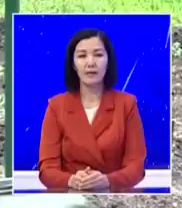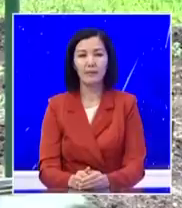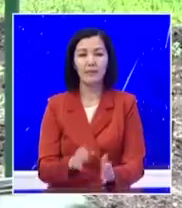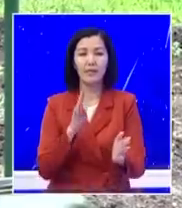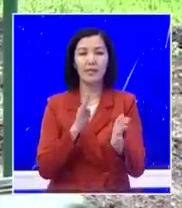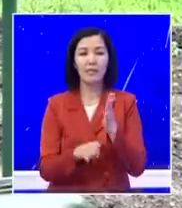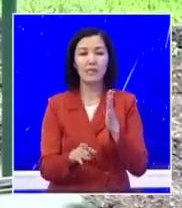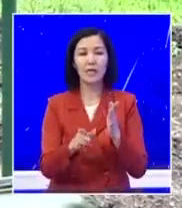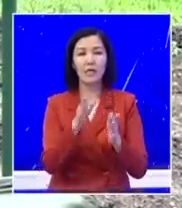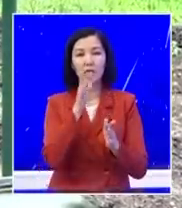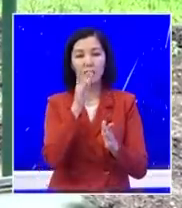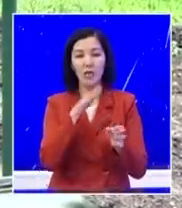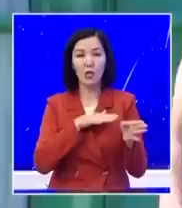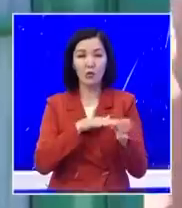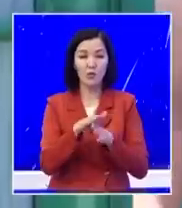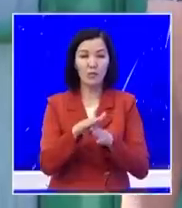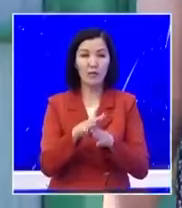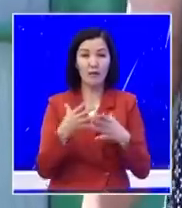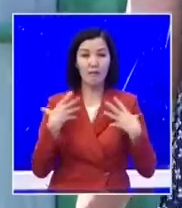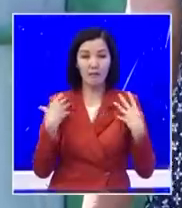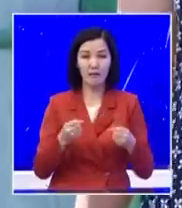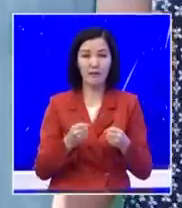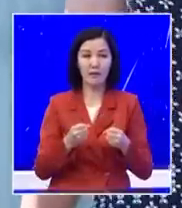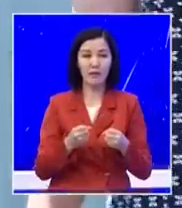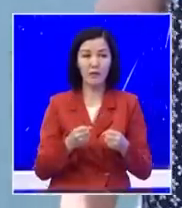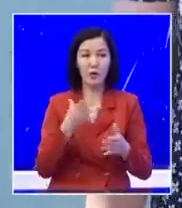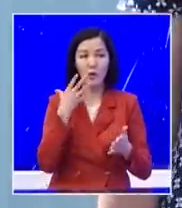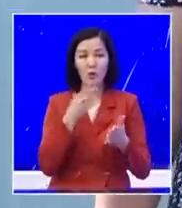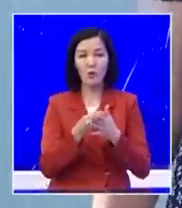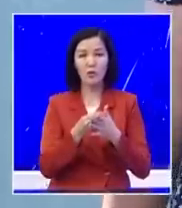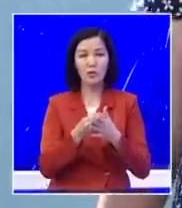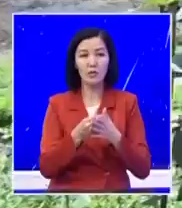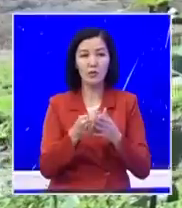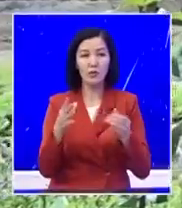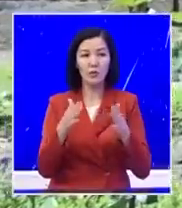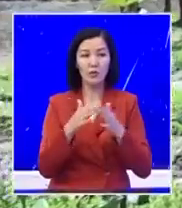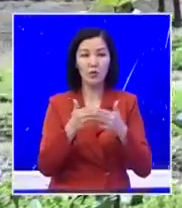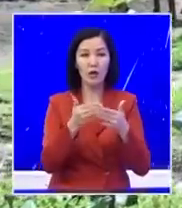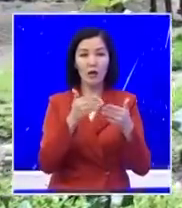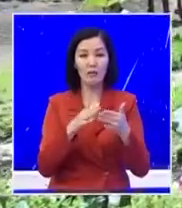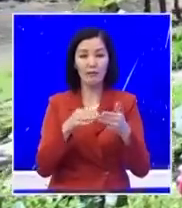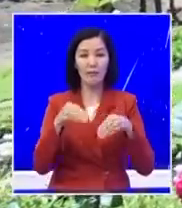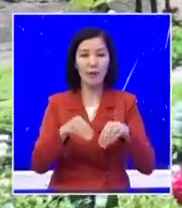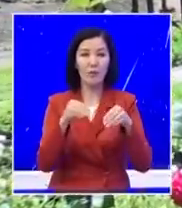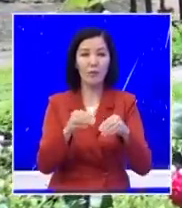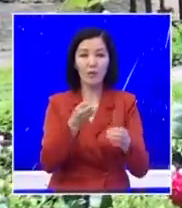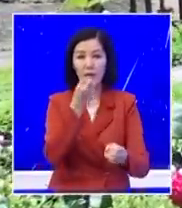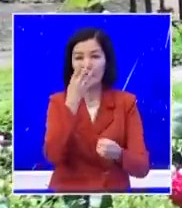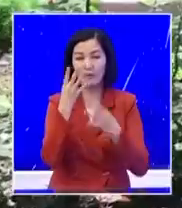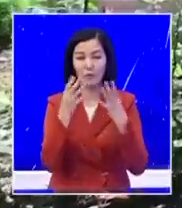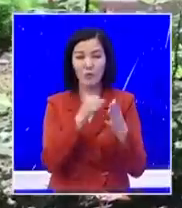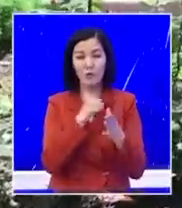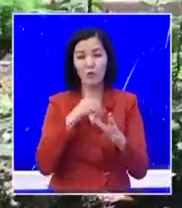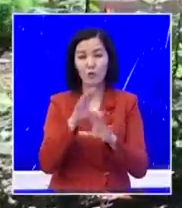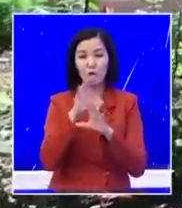80-ден асса да Зоя Стишенко тың әлігінге яуласына бақша салып, өзі күтіп баптайды. Мына жайқалған әдемі гүлдерді де